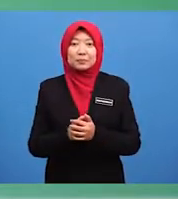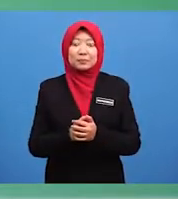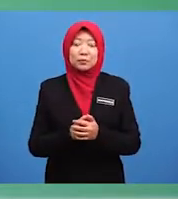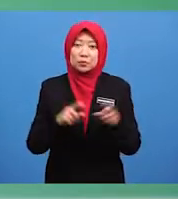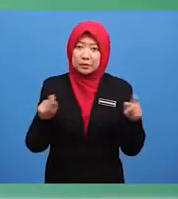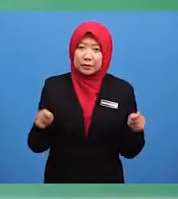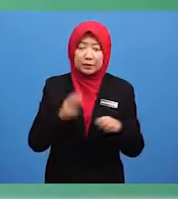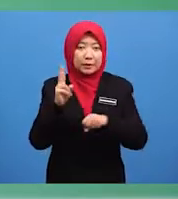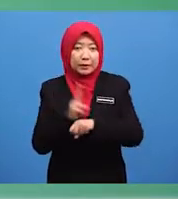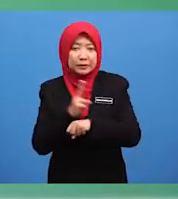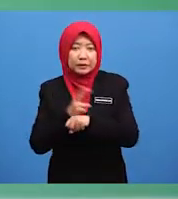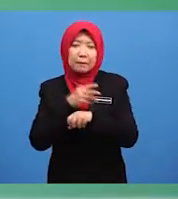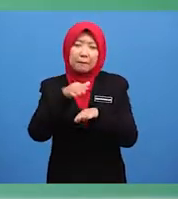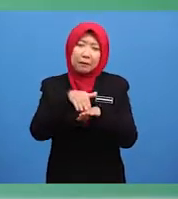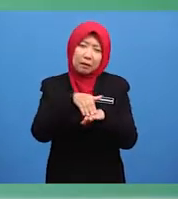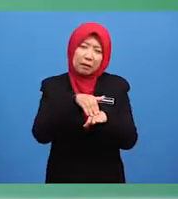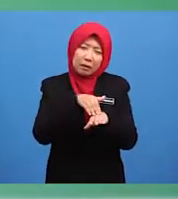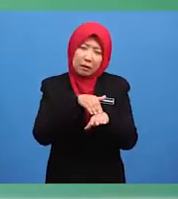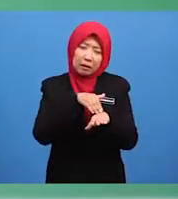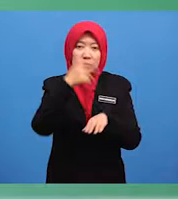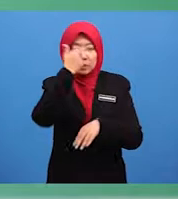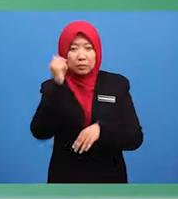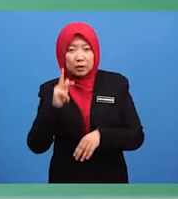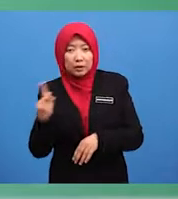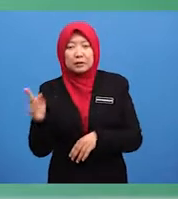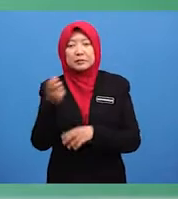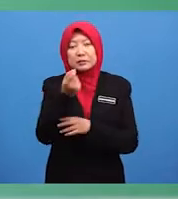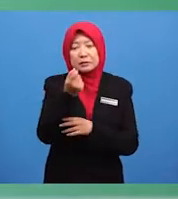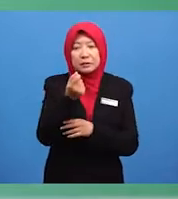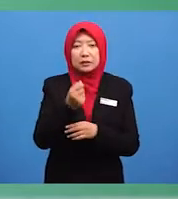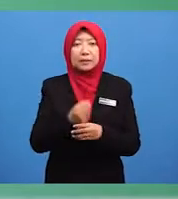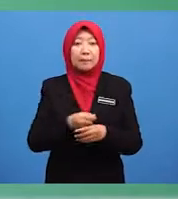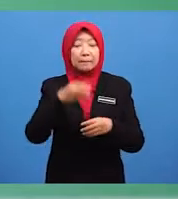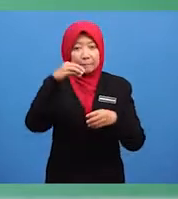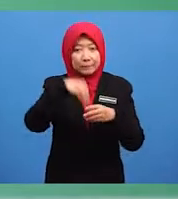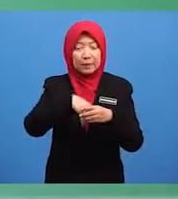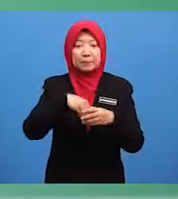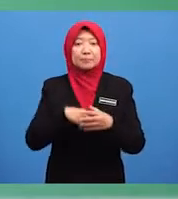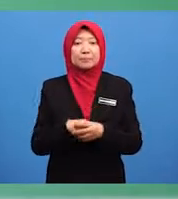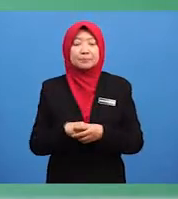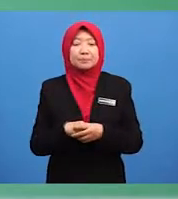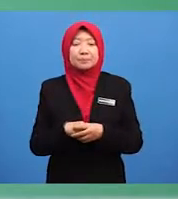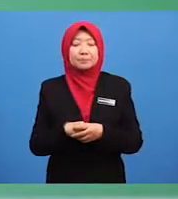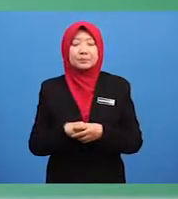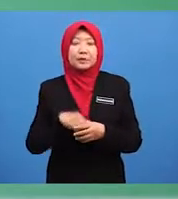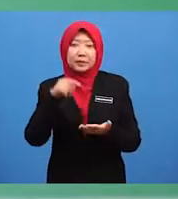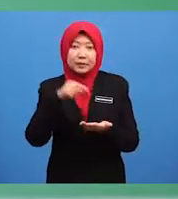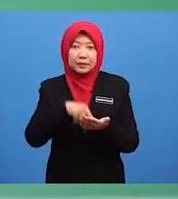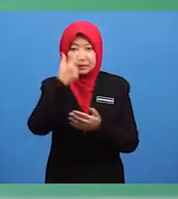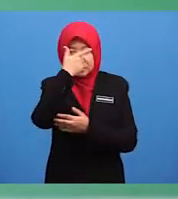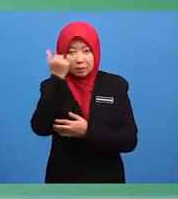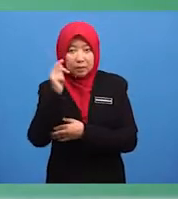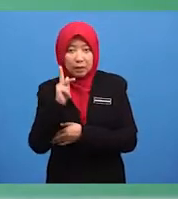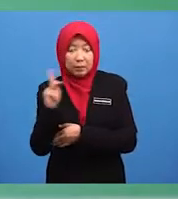hakisan yang agak perlahan menyebabkan sedikit pemendapan berlaku. Keadaan ini